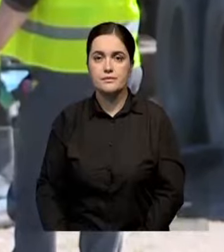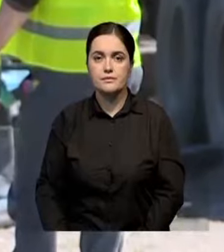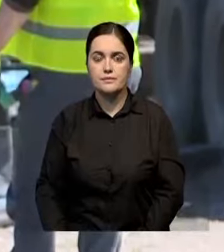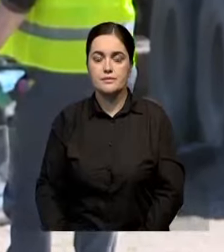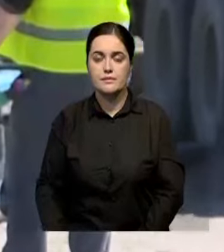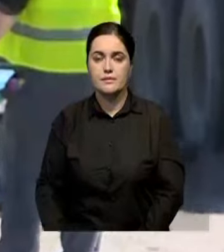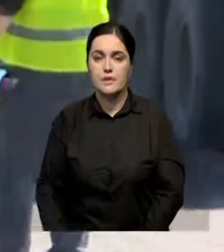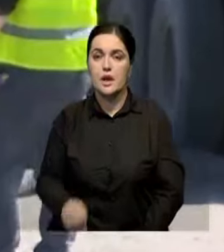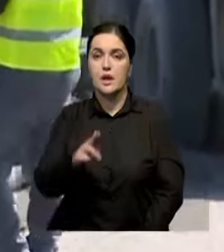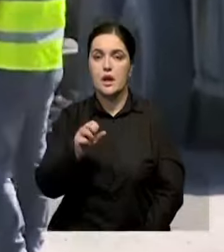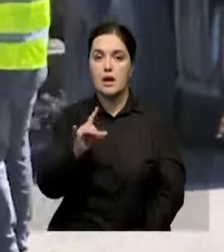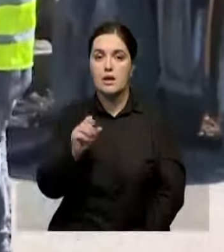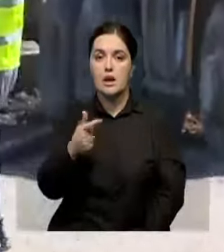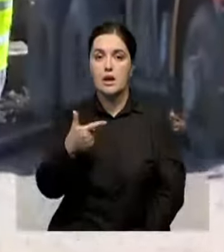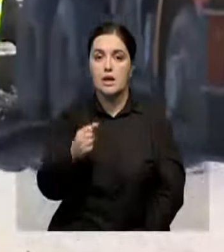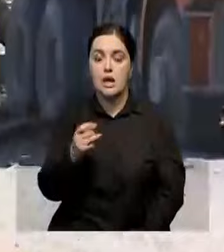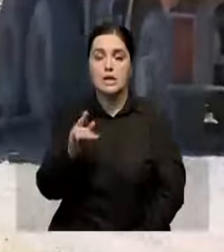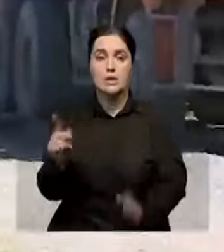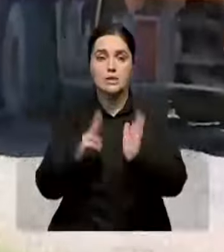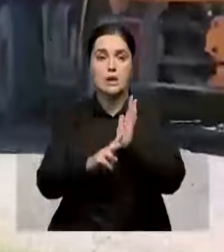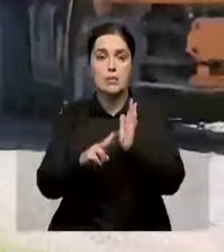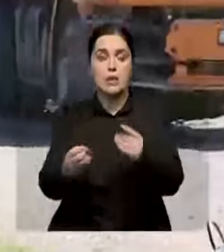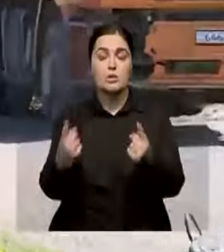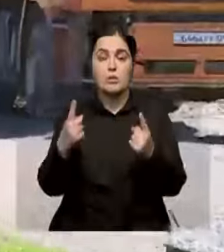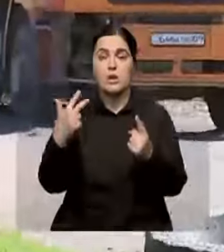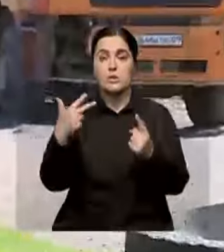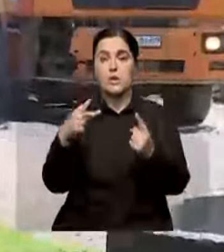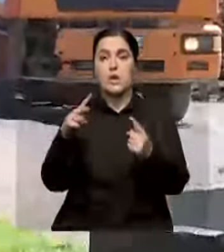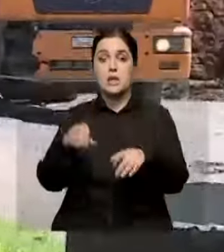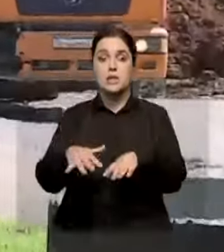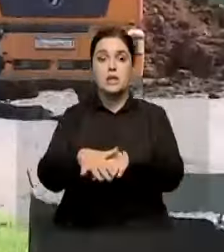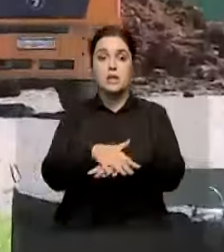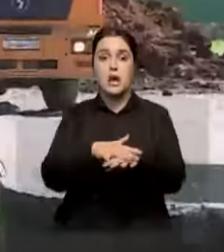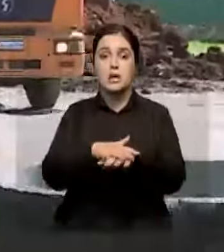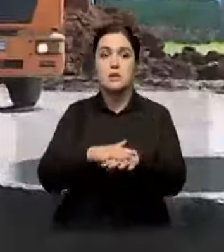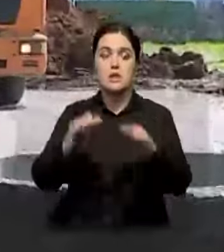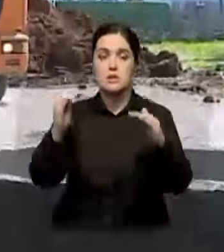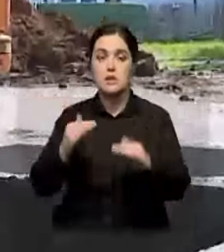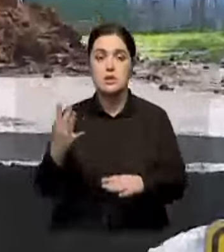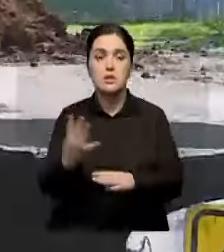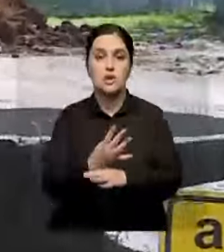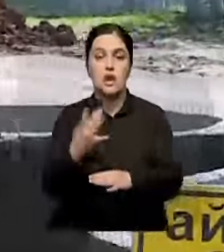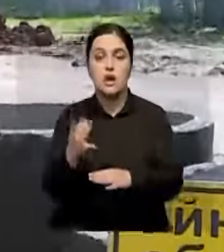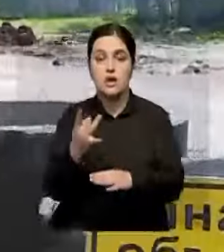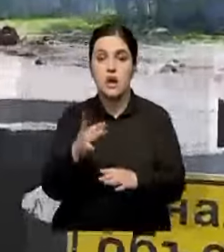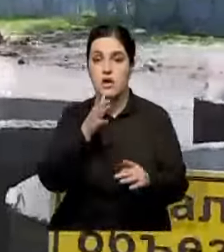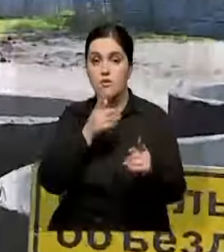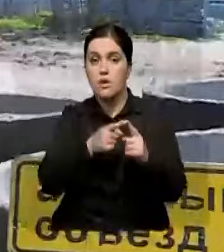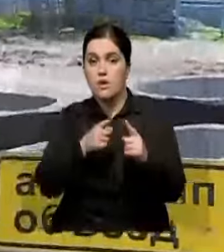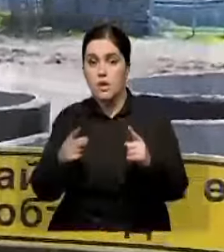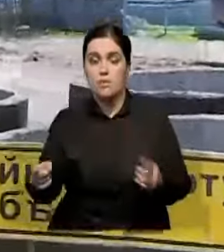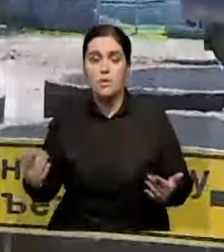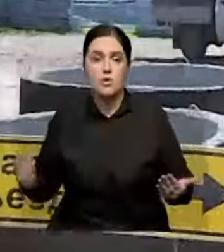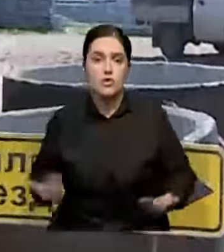В этом году Карагайлы отметил 70-летие. За последние 30 лет население поселка сократилось в 4 раза. И все это время люди живут